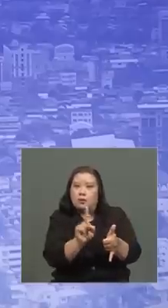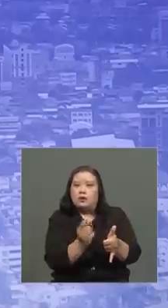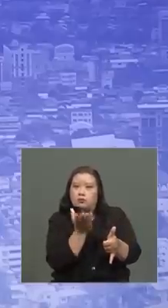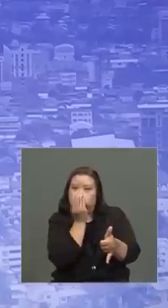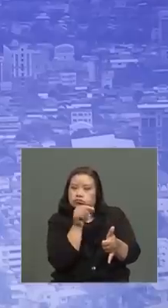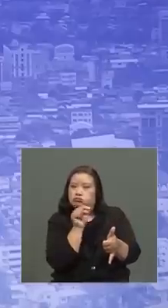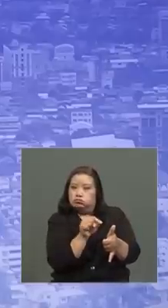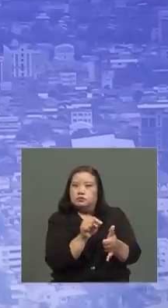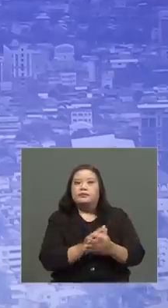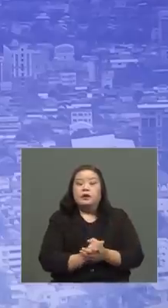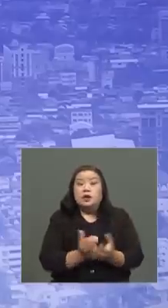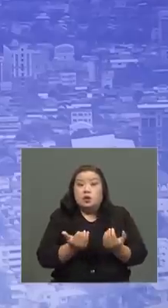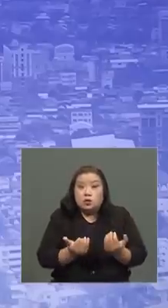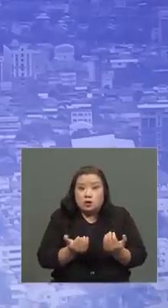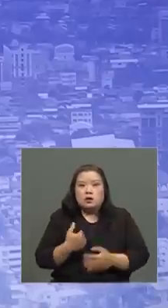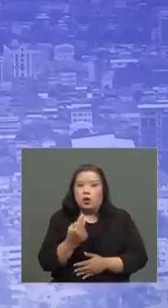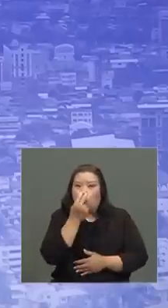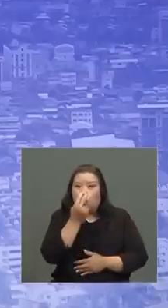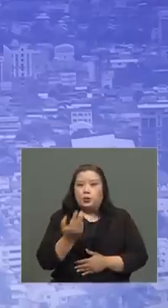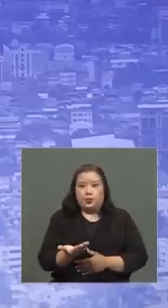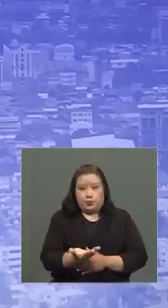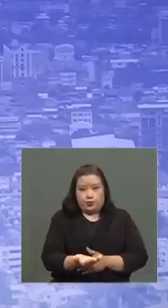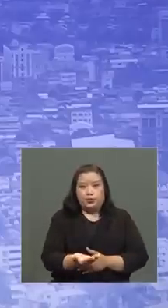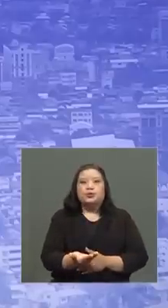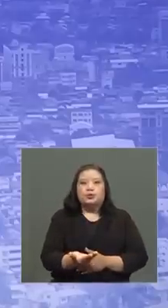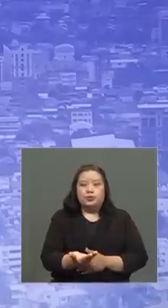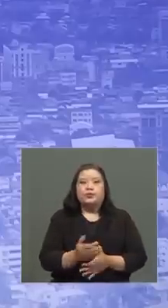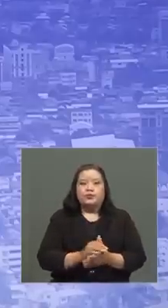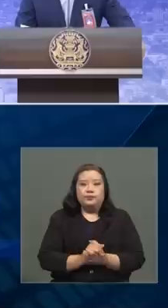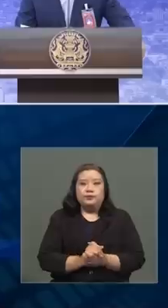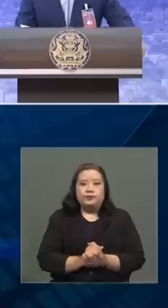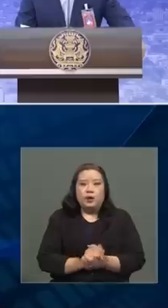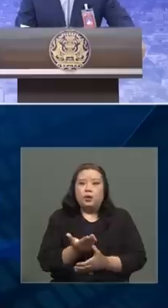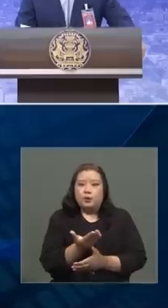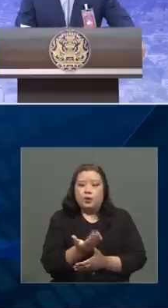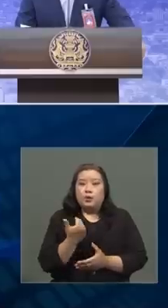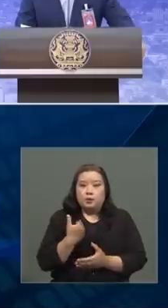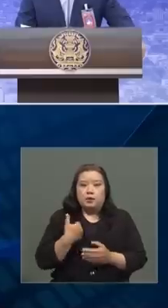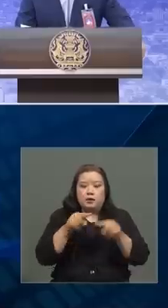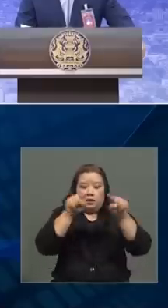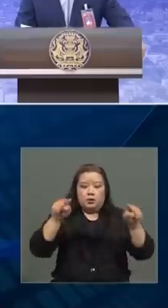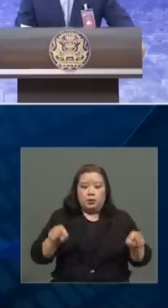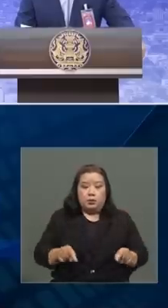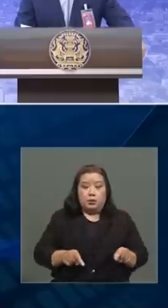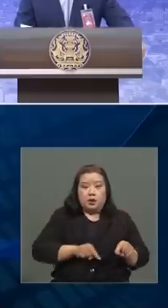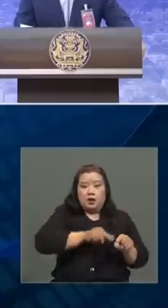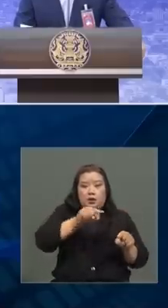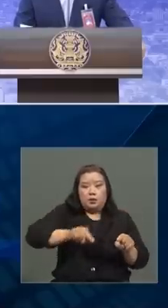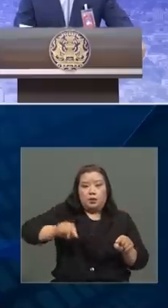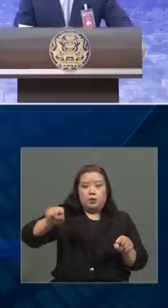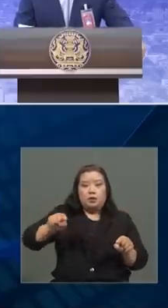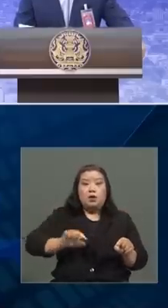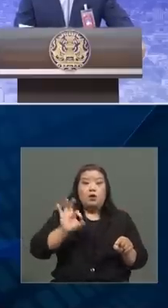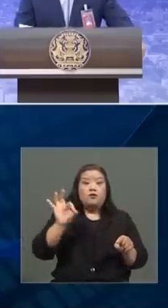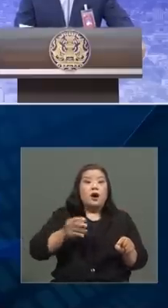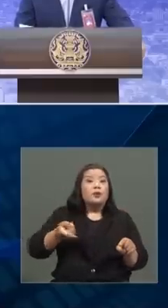มาดูในลักษณะของกราฟนะครับซึ่งเป็นการแสดงถึงรายวันสีฟ้านี้ก็คือเดิน